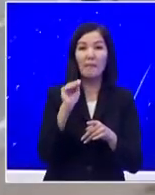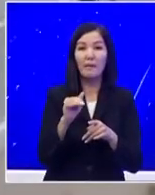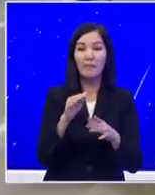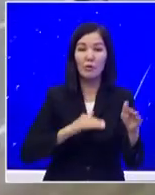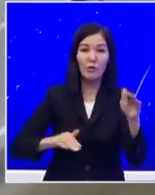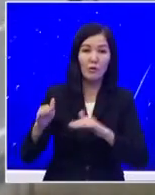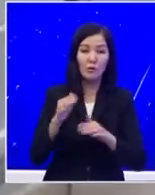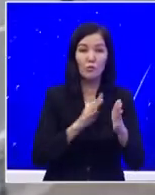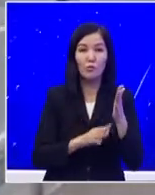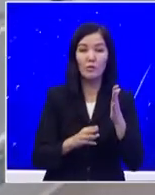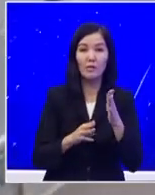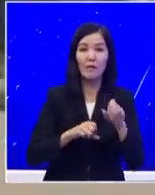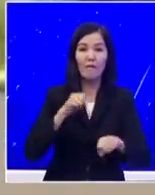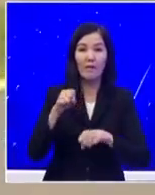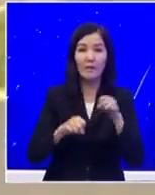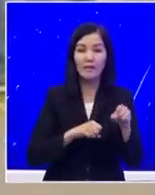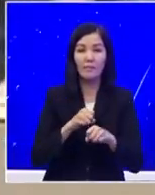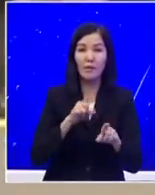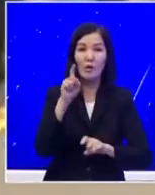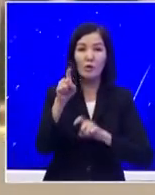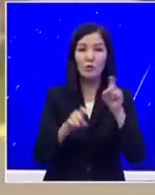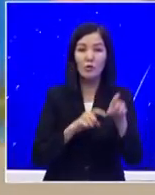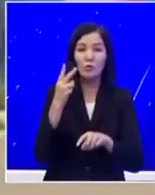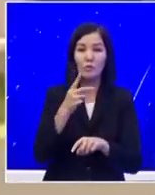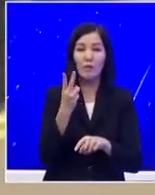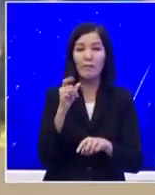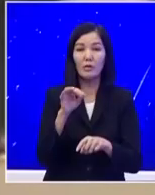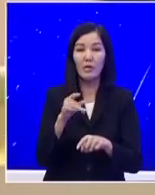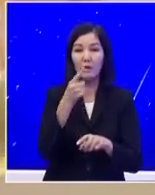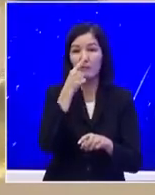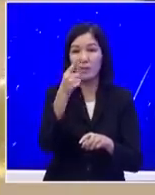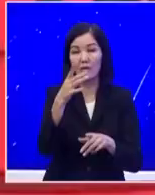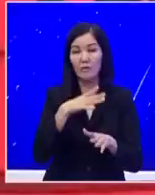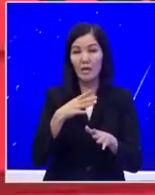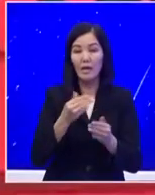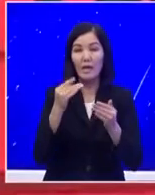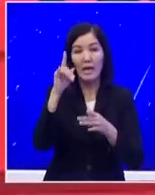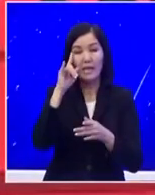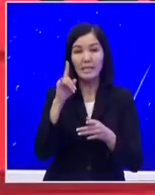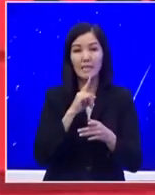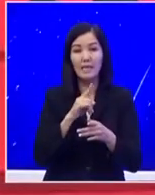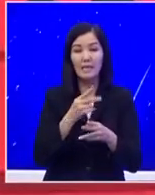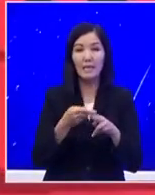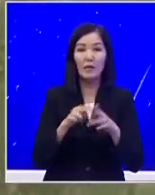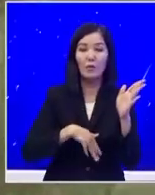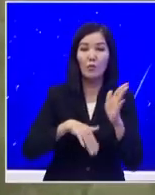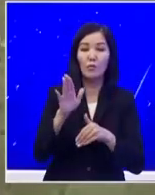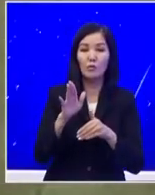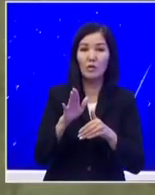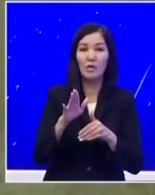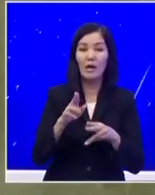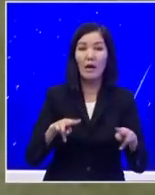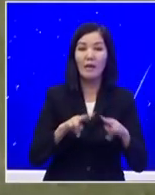өтіп, 90 шақырым велосипедпен, ал жүгіру бойынша 21 шақырым қашықтықты бағындырды. Қазақстандықтар ішінде ең үздік көрсеткішке